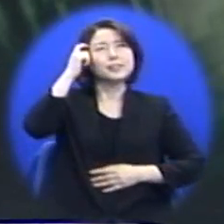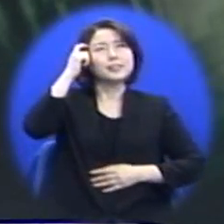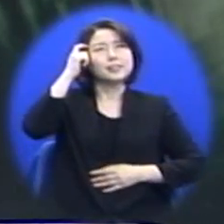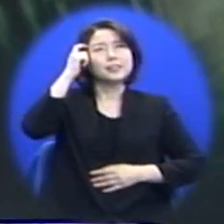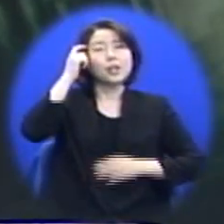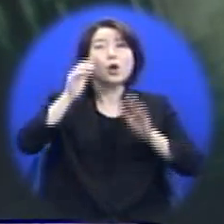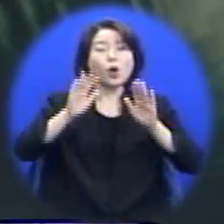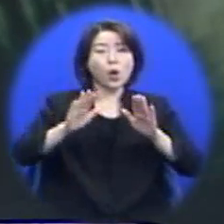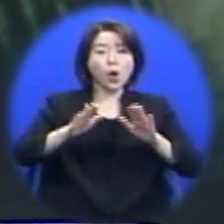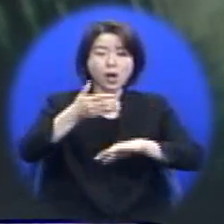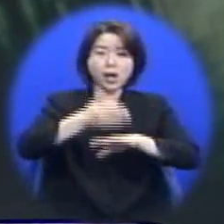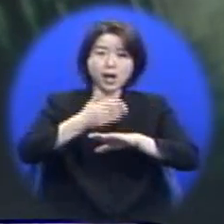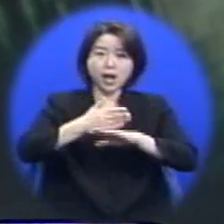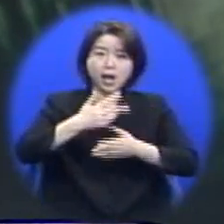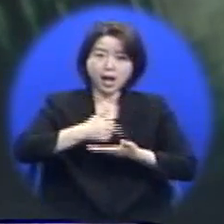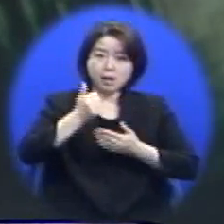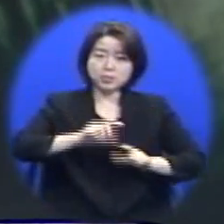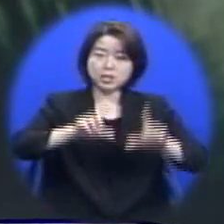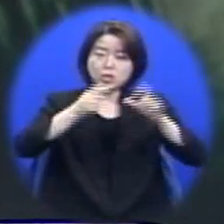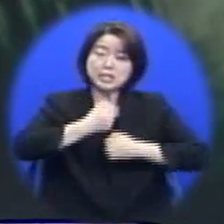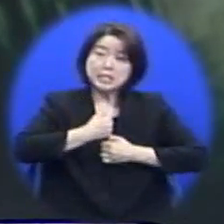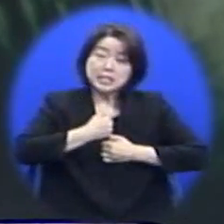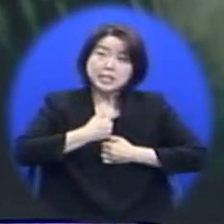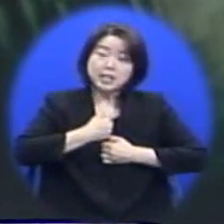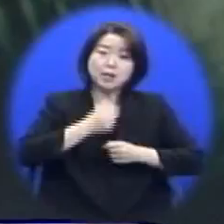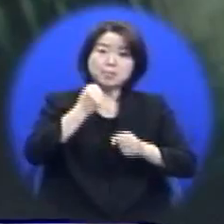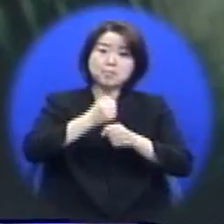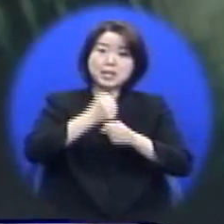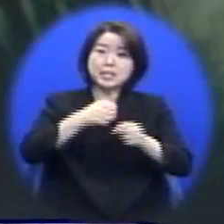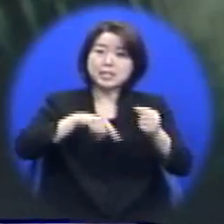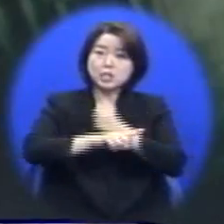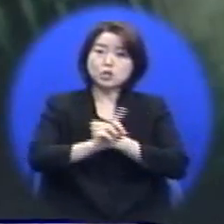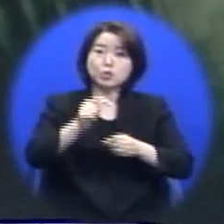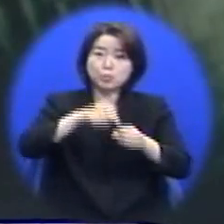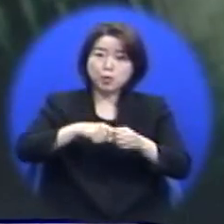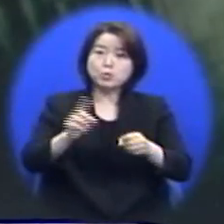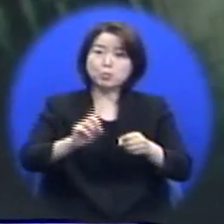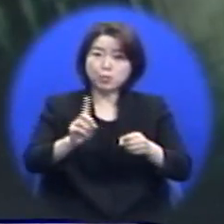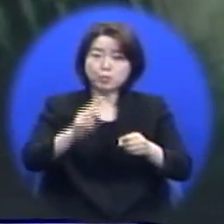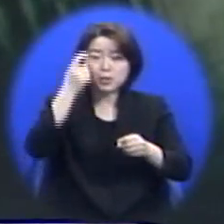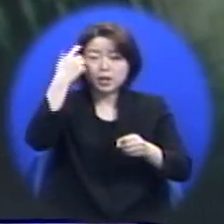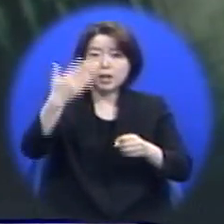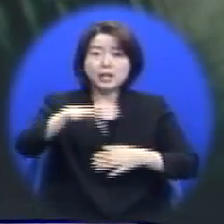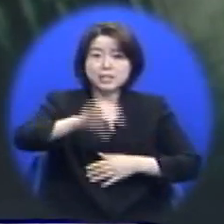하나님께 감사주의를 지키게 하신 이유가 뭐예요? 우리의 첫 열매가 관심이세요?